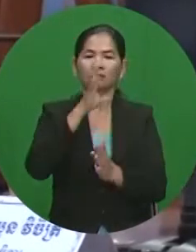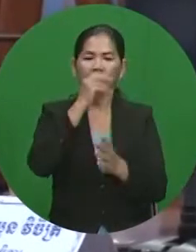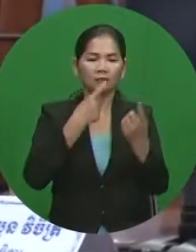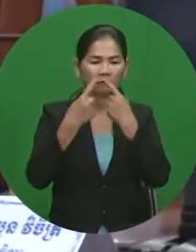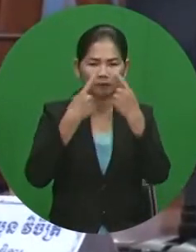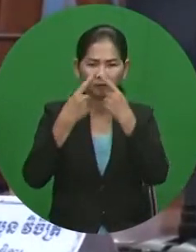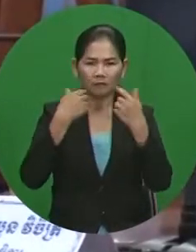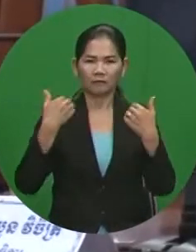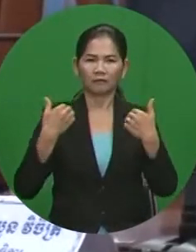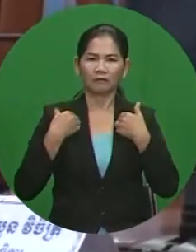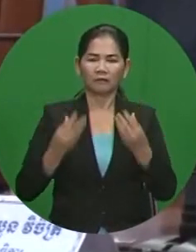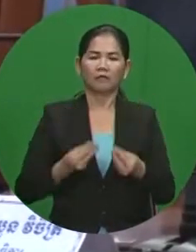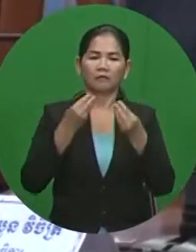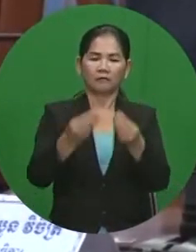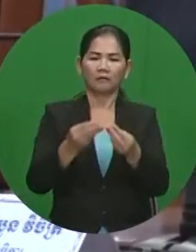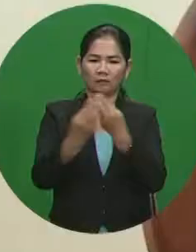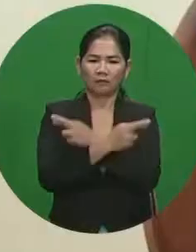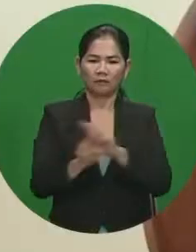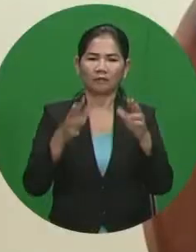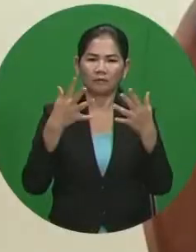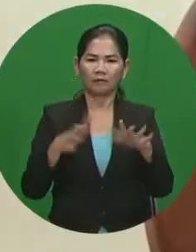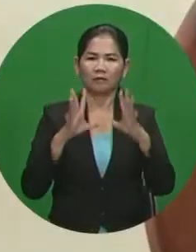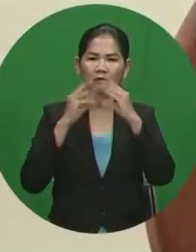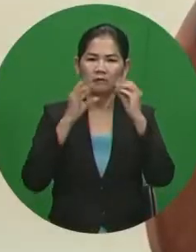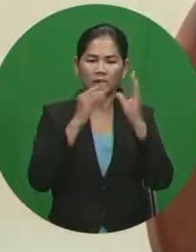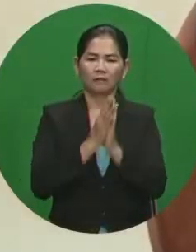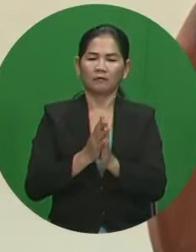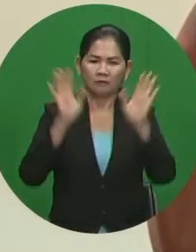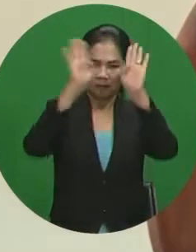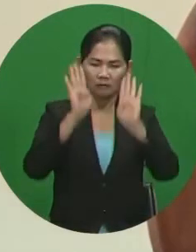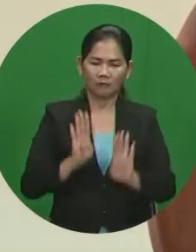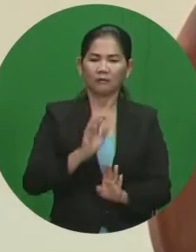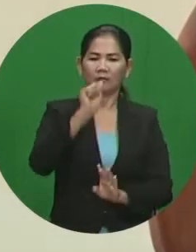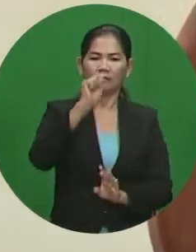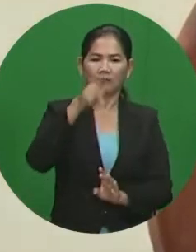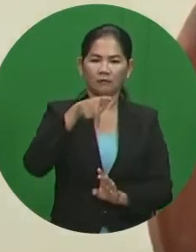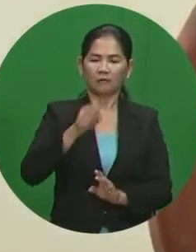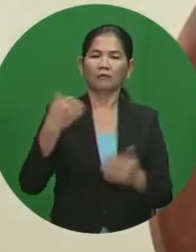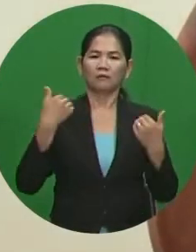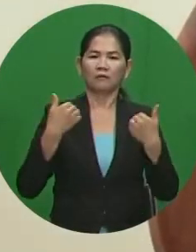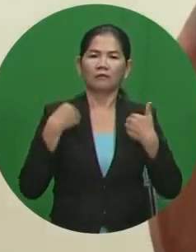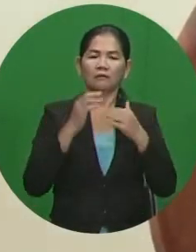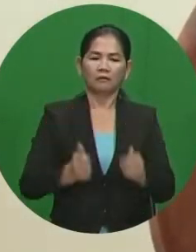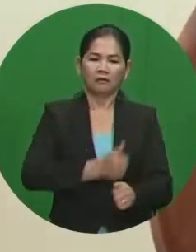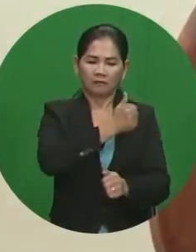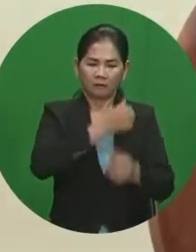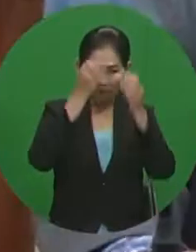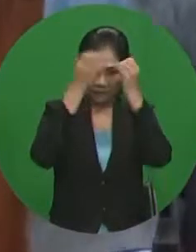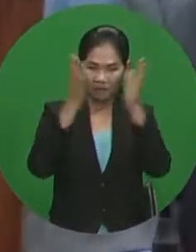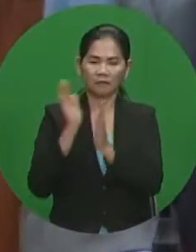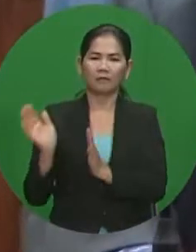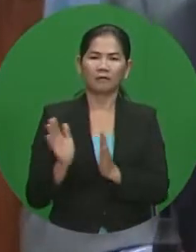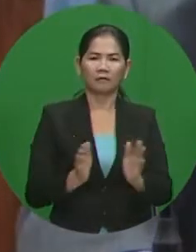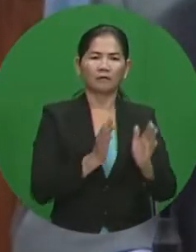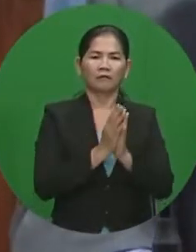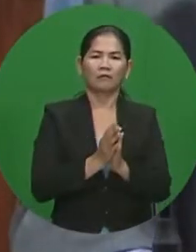គ្នាគឺផ្ដោតលើការត្រៀមរៀបចំកិច្ចប្រជុំកំពូលអាស៊ីអឺរ៉ុបអេស៊ីមដោយក្នុងនោះក្រសួងព័ត៌មានមានភារកិច្ច